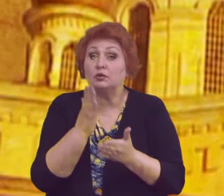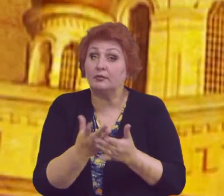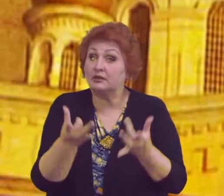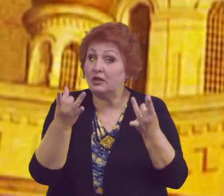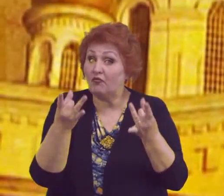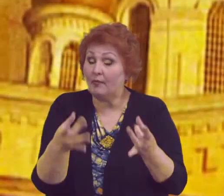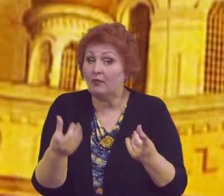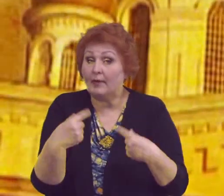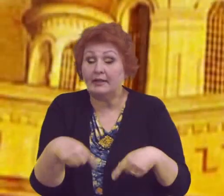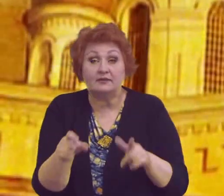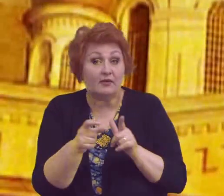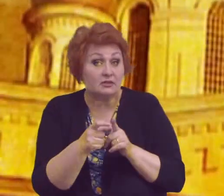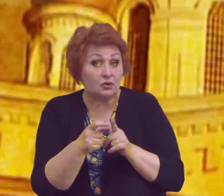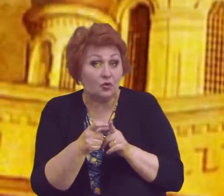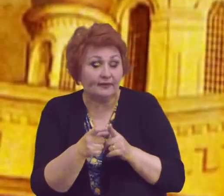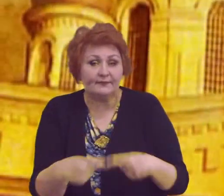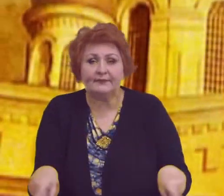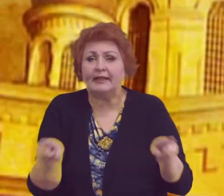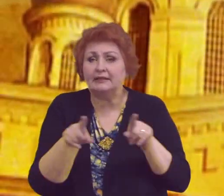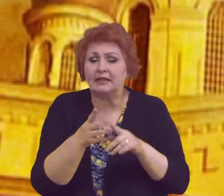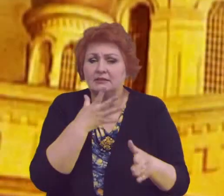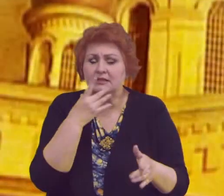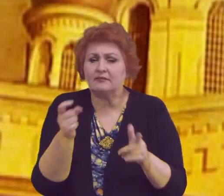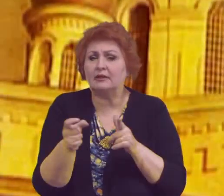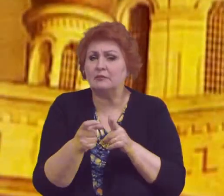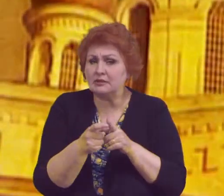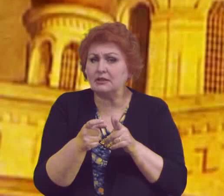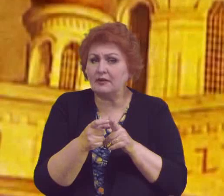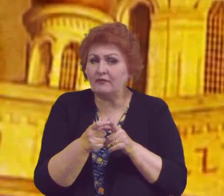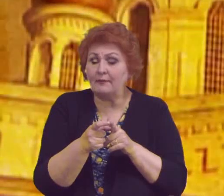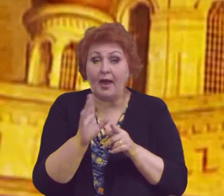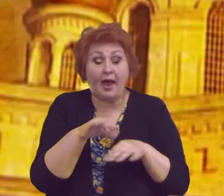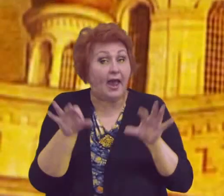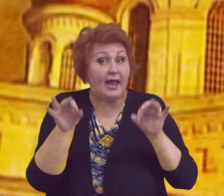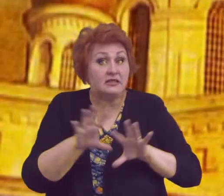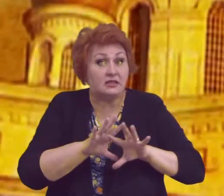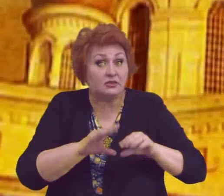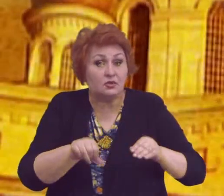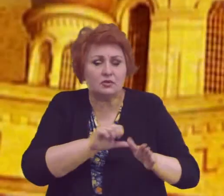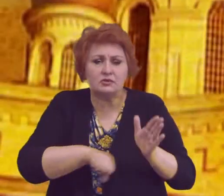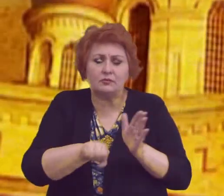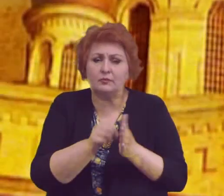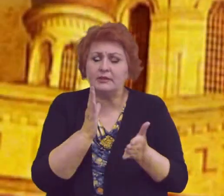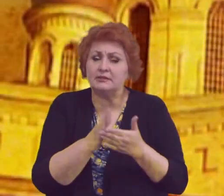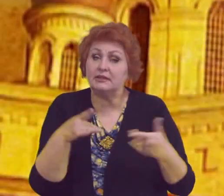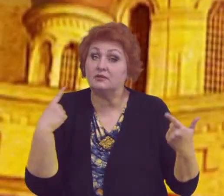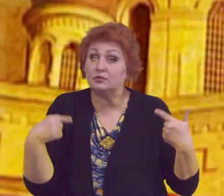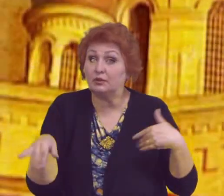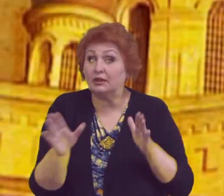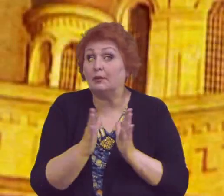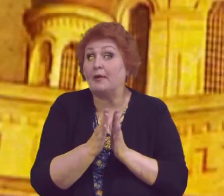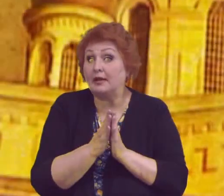в обычном молитвослове. Помолиться можно также и своими словами. А о некрещенных самоубийцах существуют иные